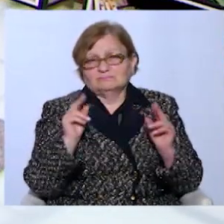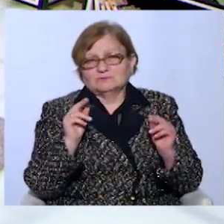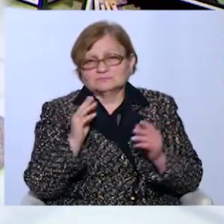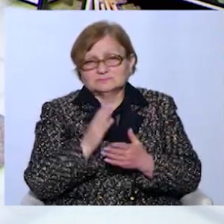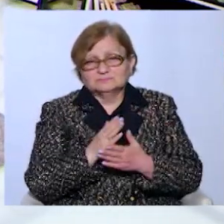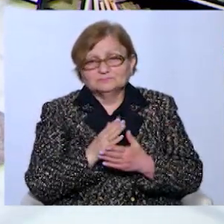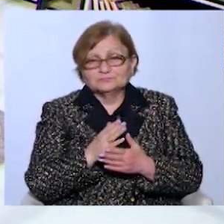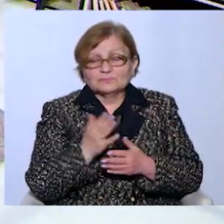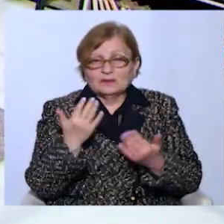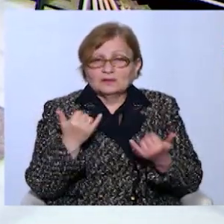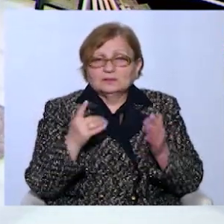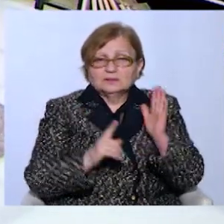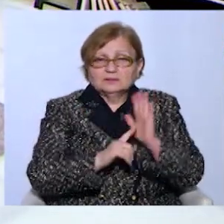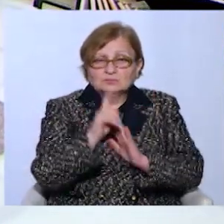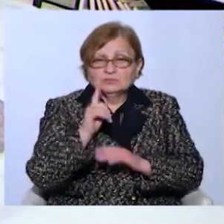მოდი